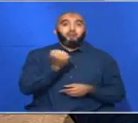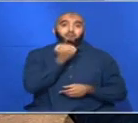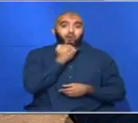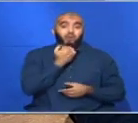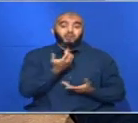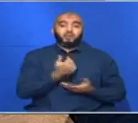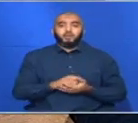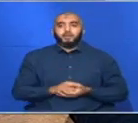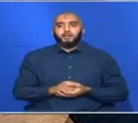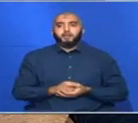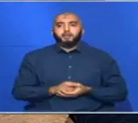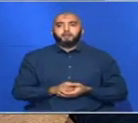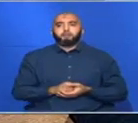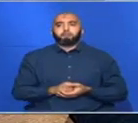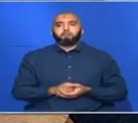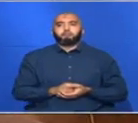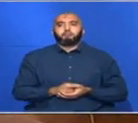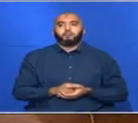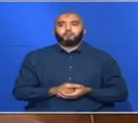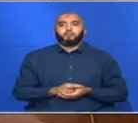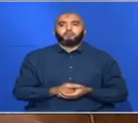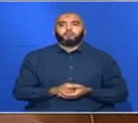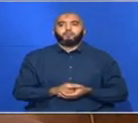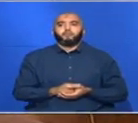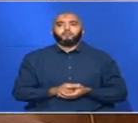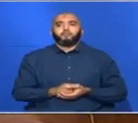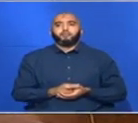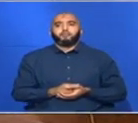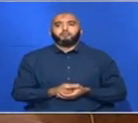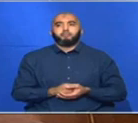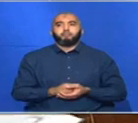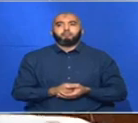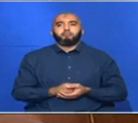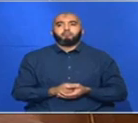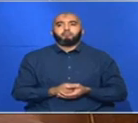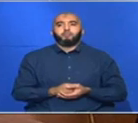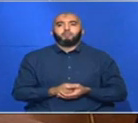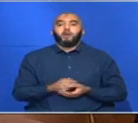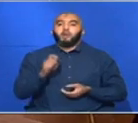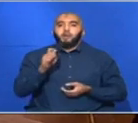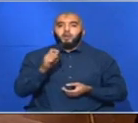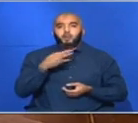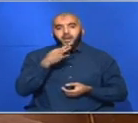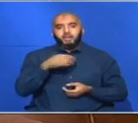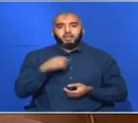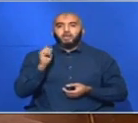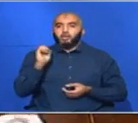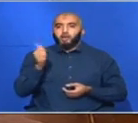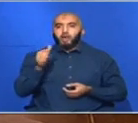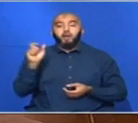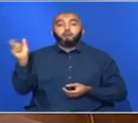المال بادئه بدء نقول المسلمون عند شروطهم